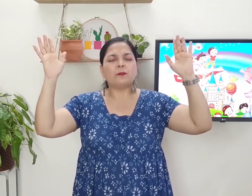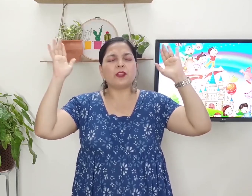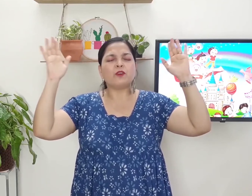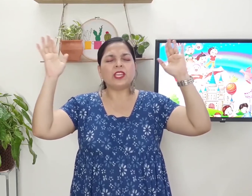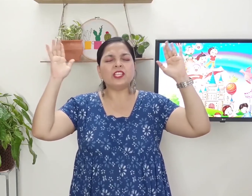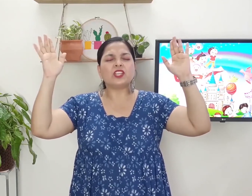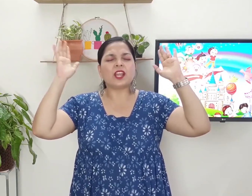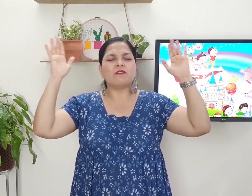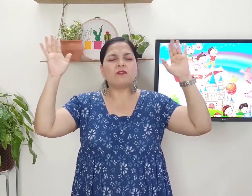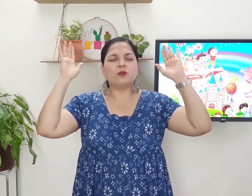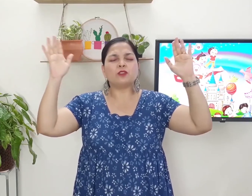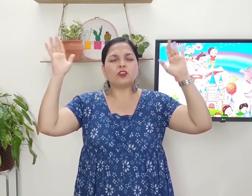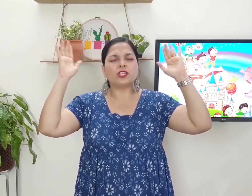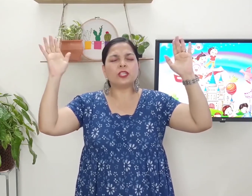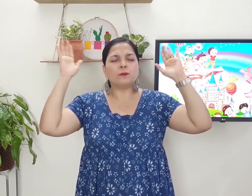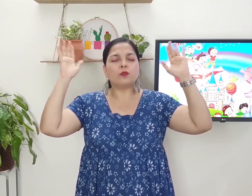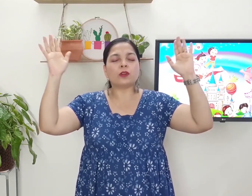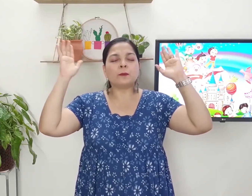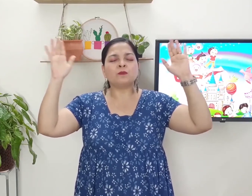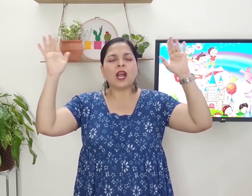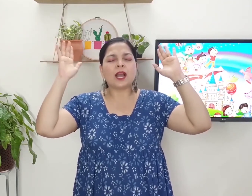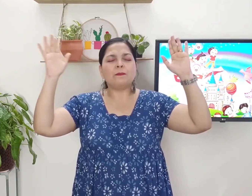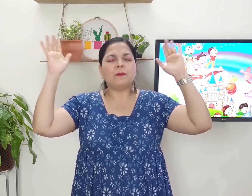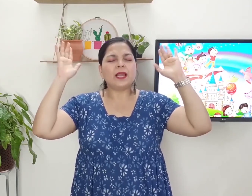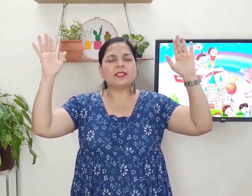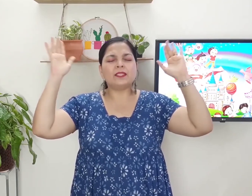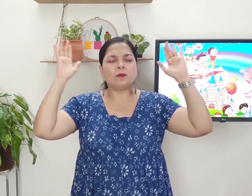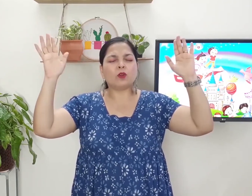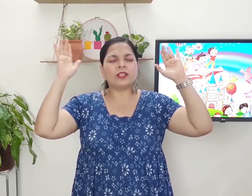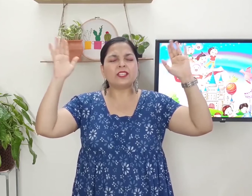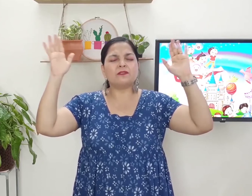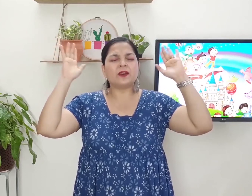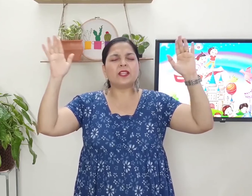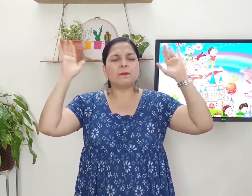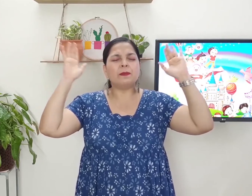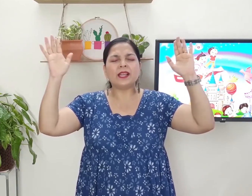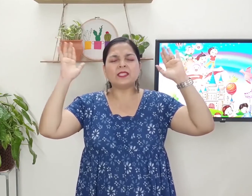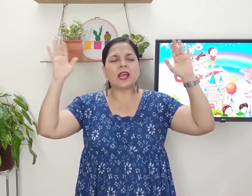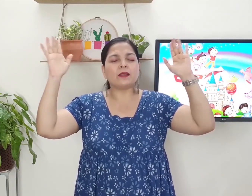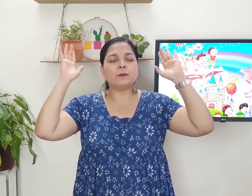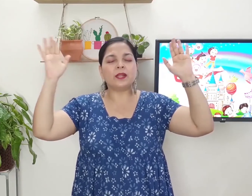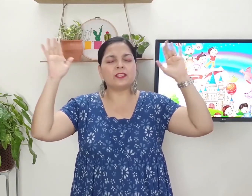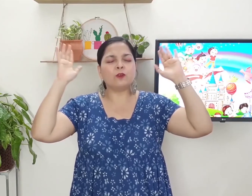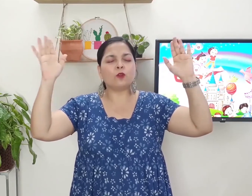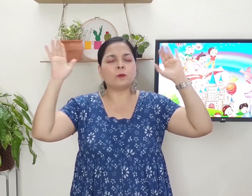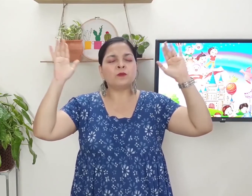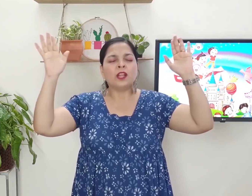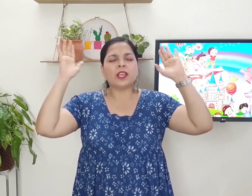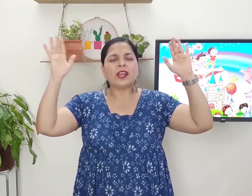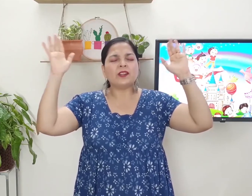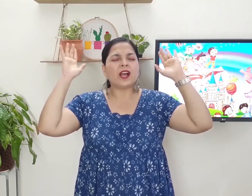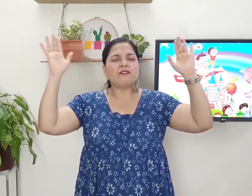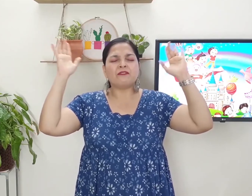செய்வும் செய் chapelாணbai ratios் tracingில வி Creative